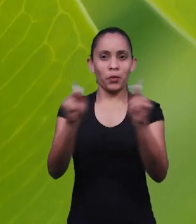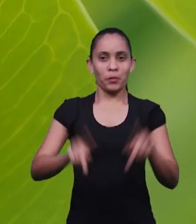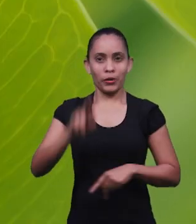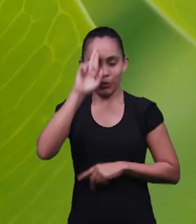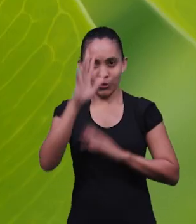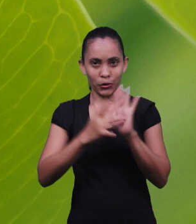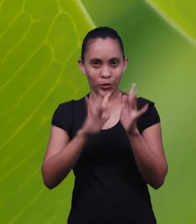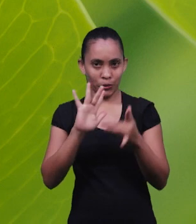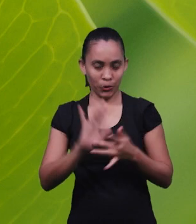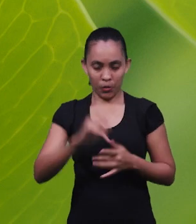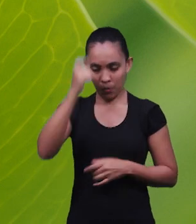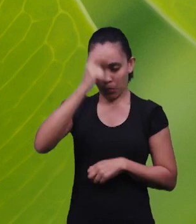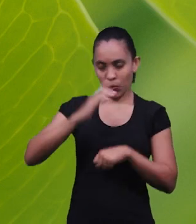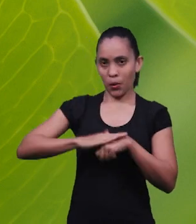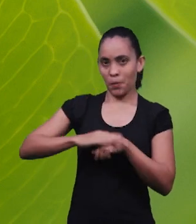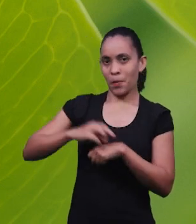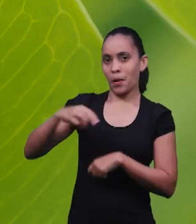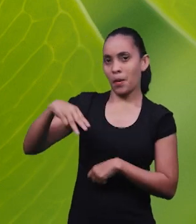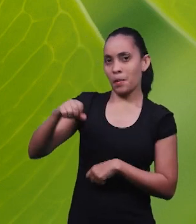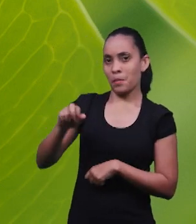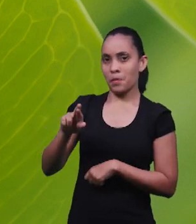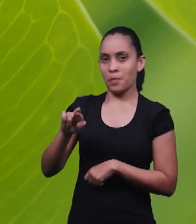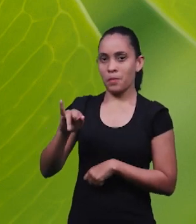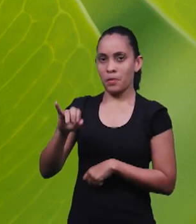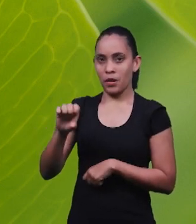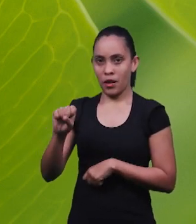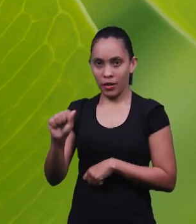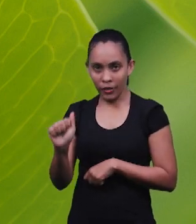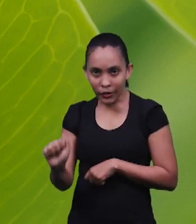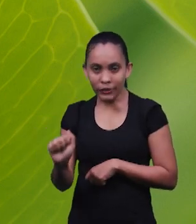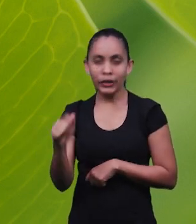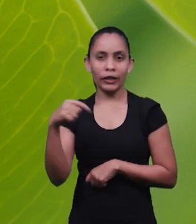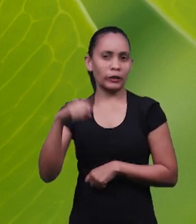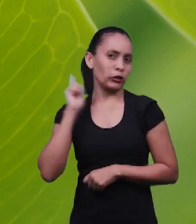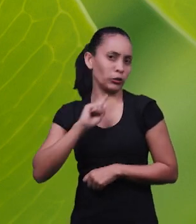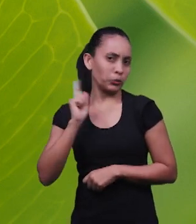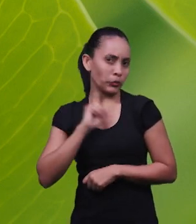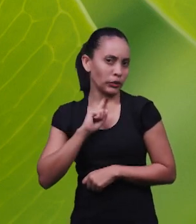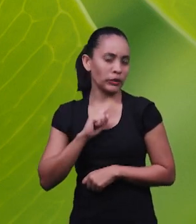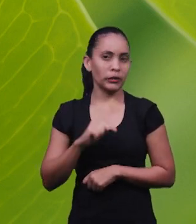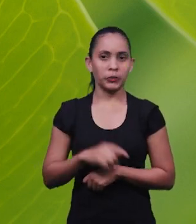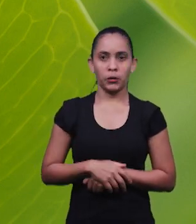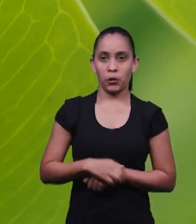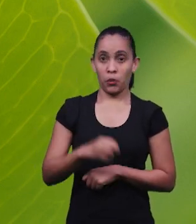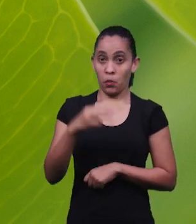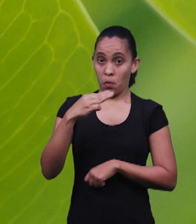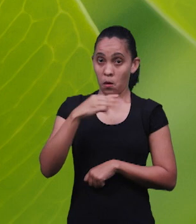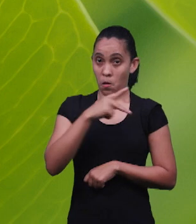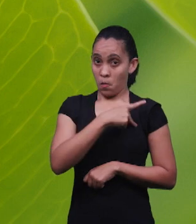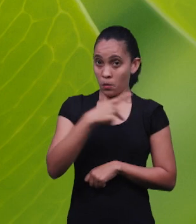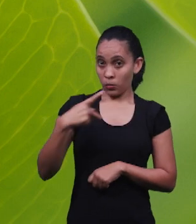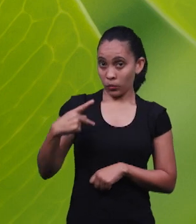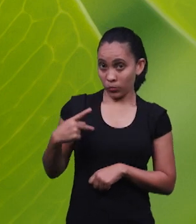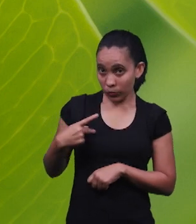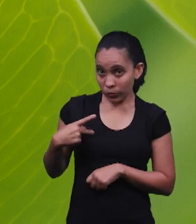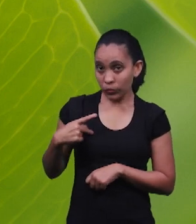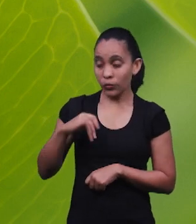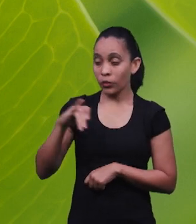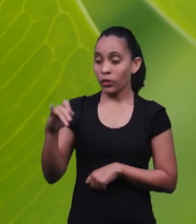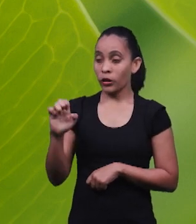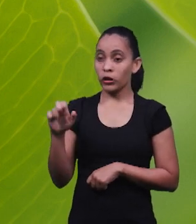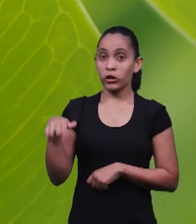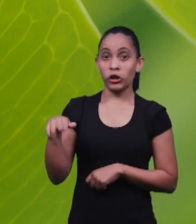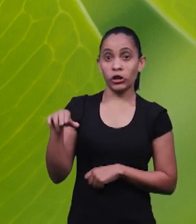Seigneur Jésus. Je m'appelle Marissa, je suis de l'église de la ville d'Ipatinga, Minas Gerais,